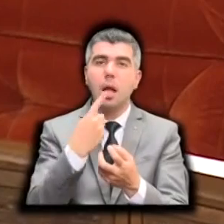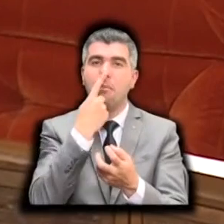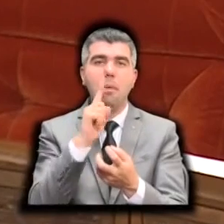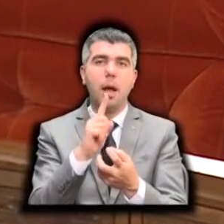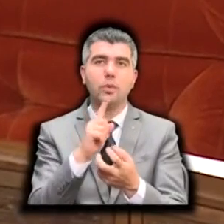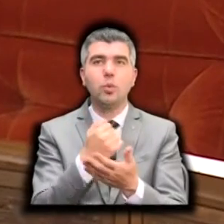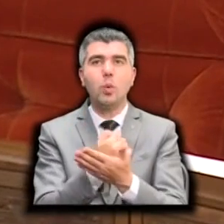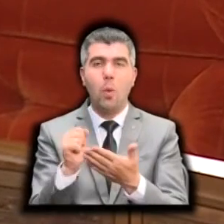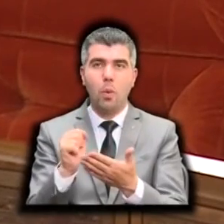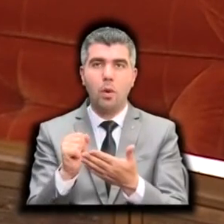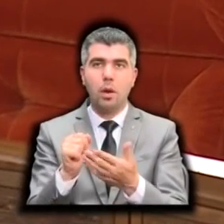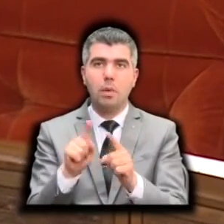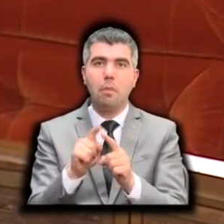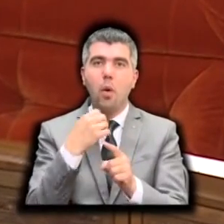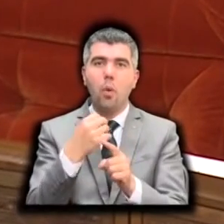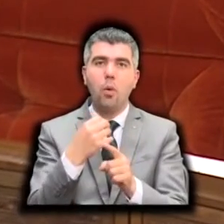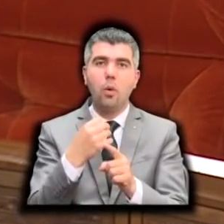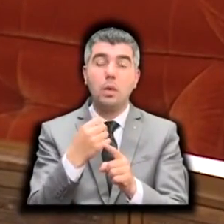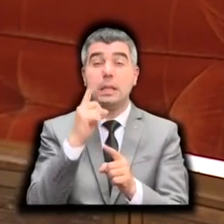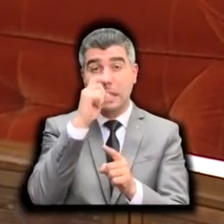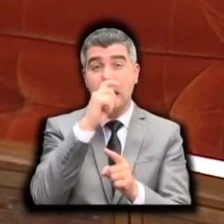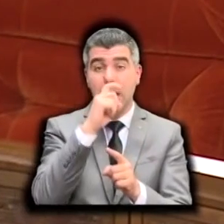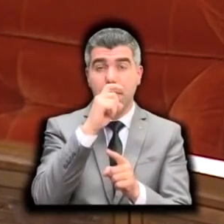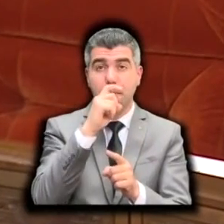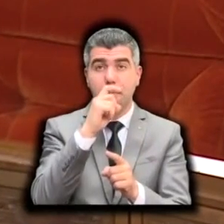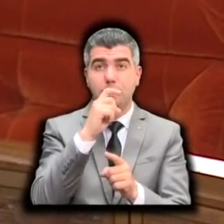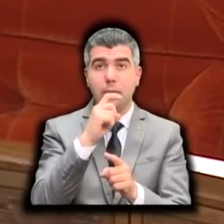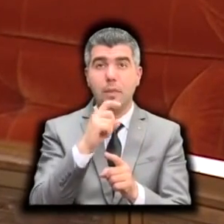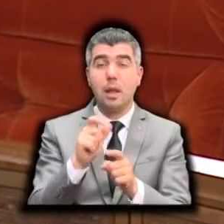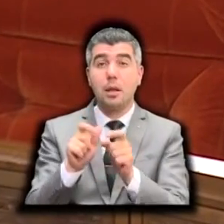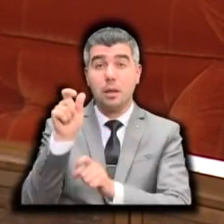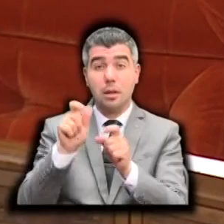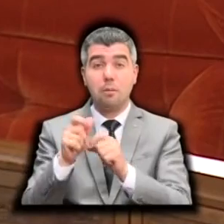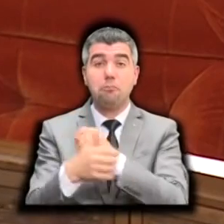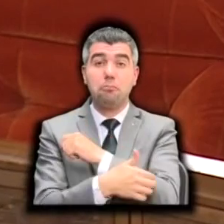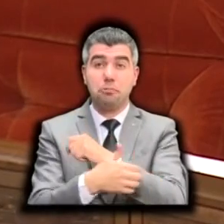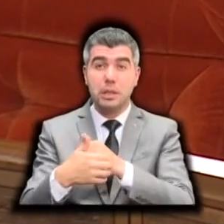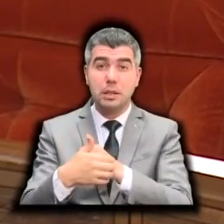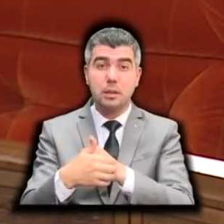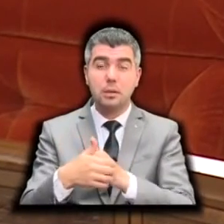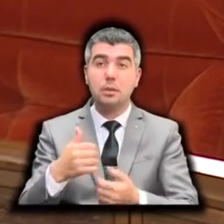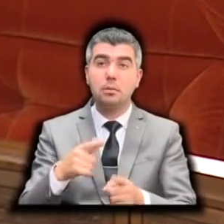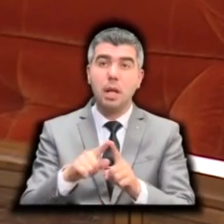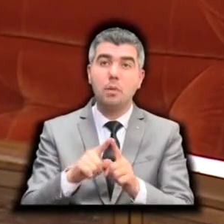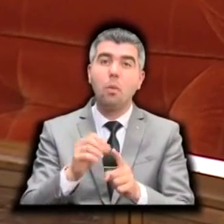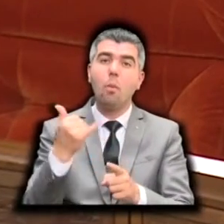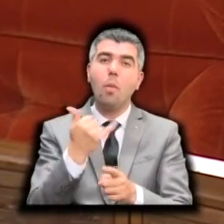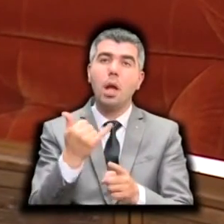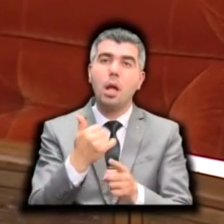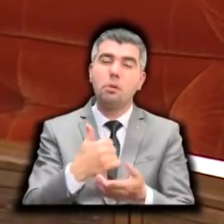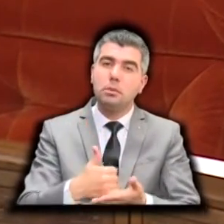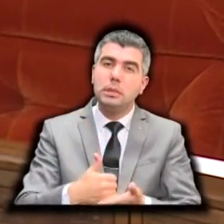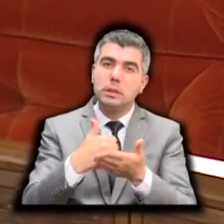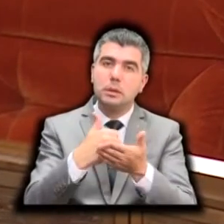غدا غتحيد لهم ديك الرضاعه. اذا حنايا هاد الفقراء هما الهدف ديالنا، هما